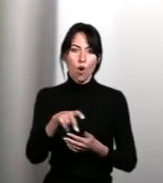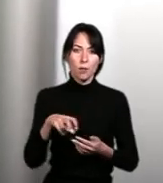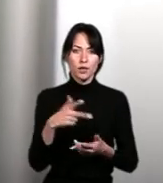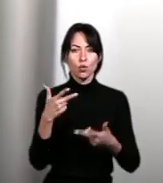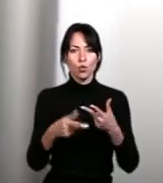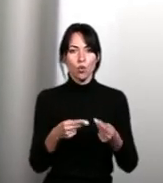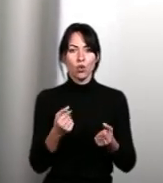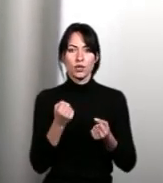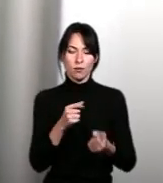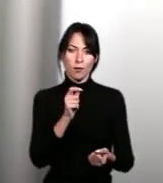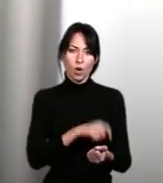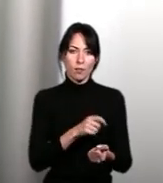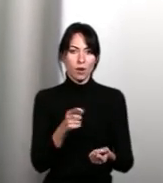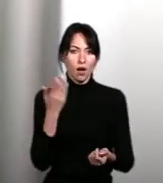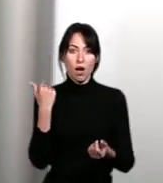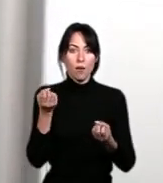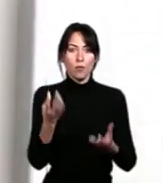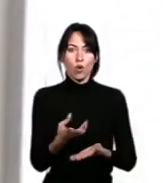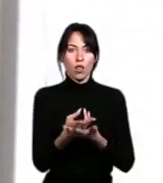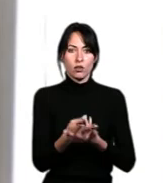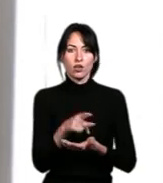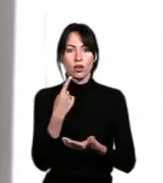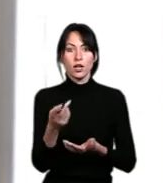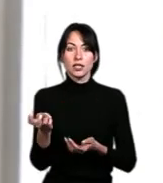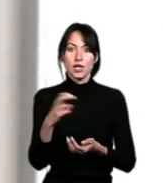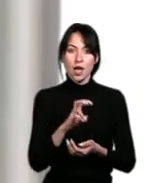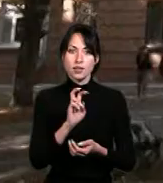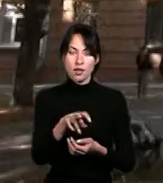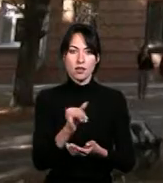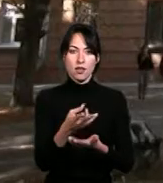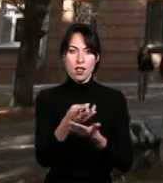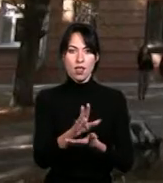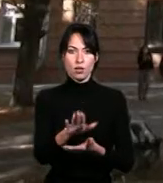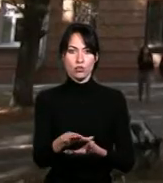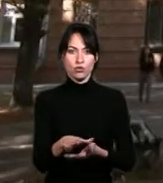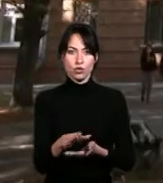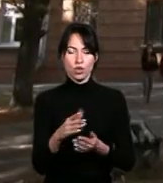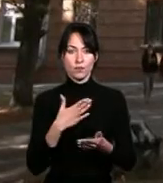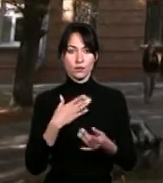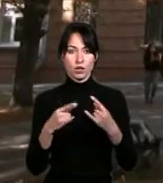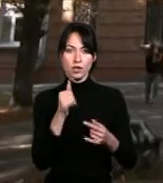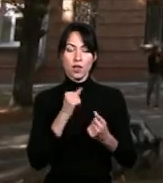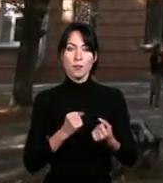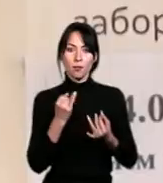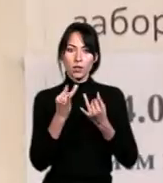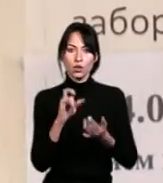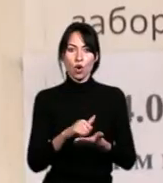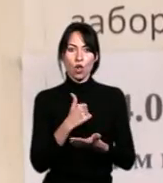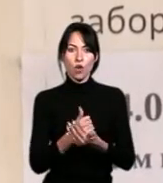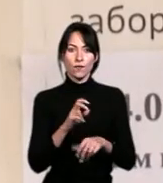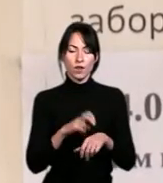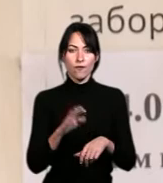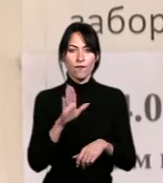приймаємо микрапельниці. А то ж просто лежали. Казали, зайдіть і лежіть. Суспільне намагалося поспілкуватися з головним лікарем